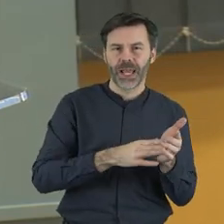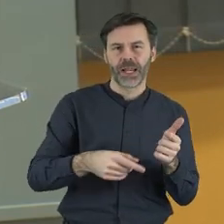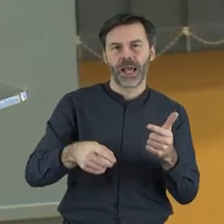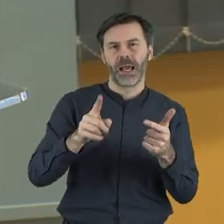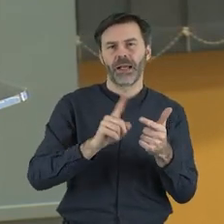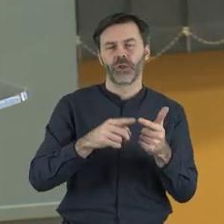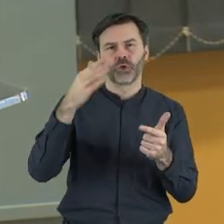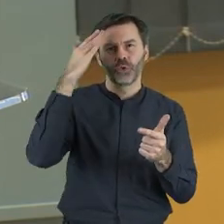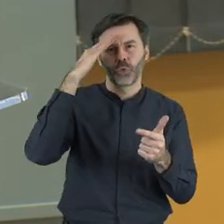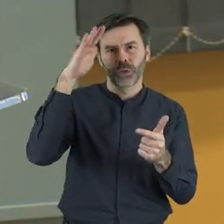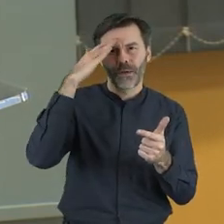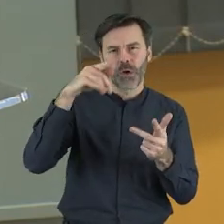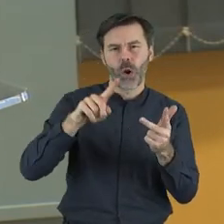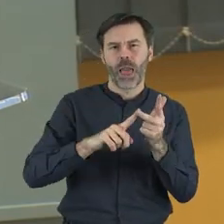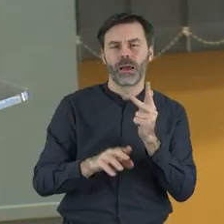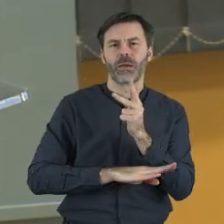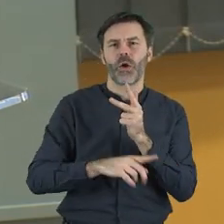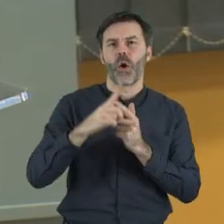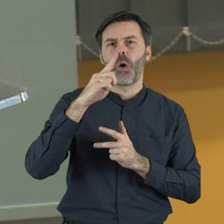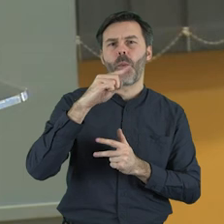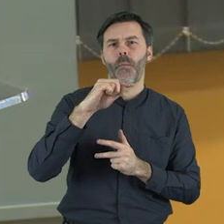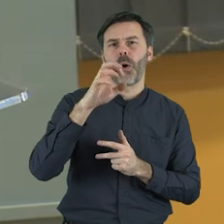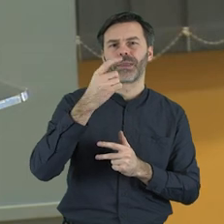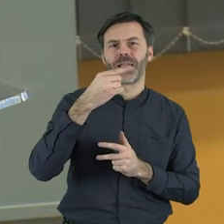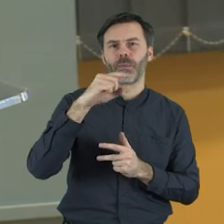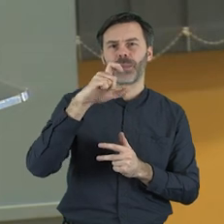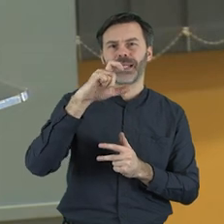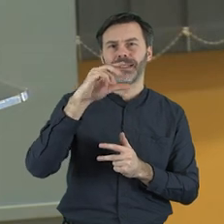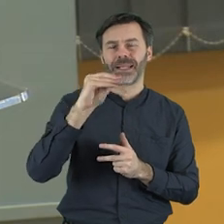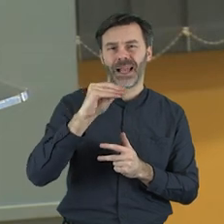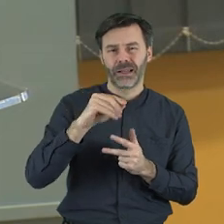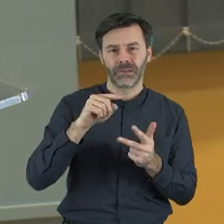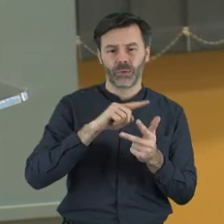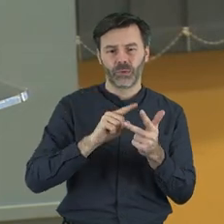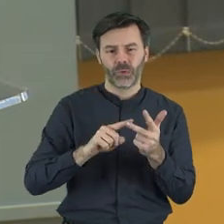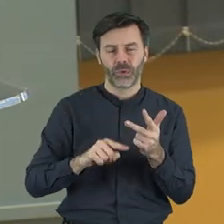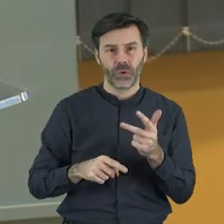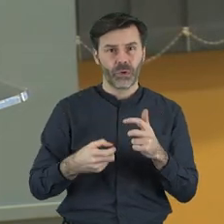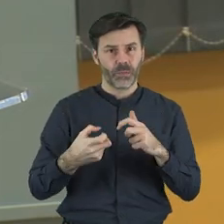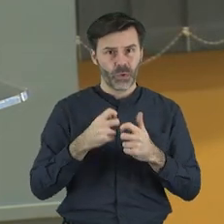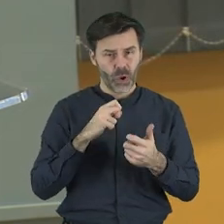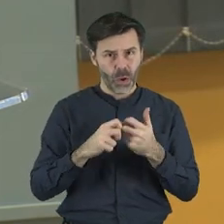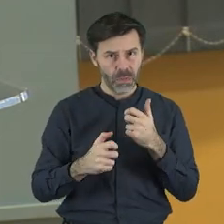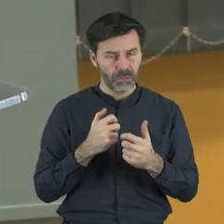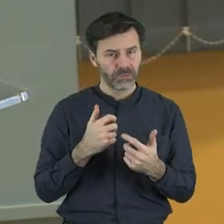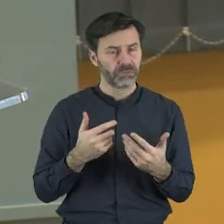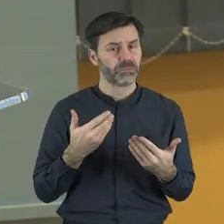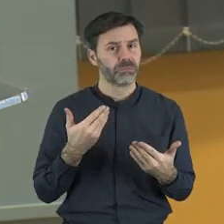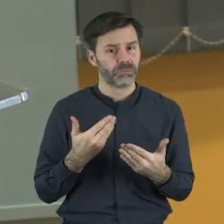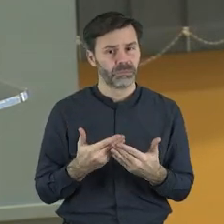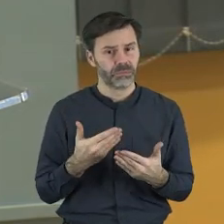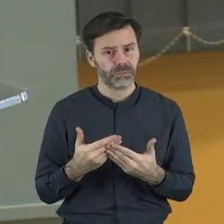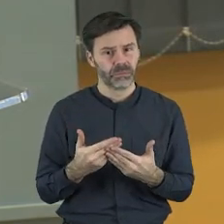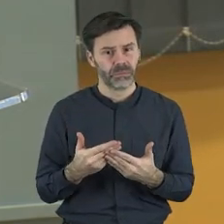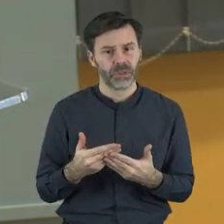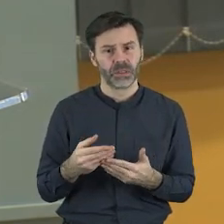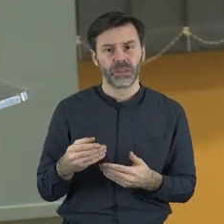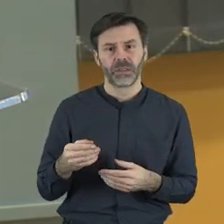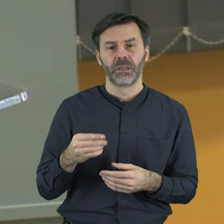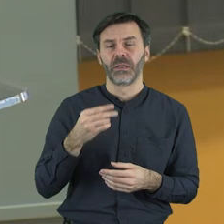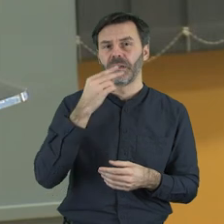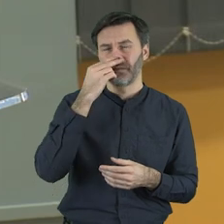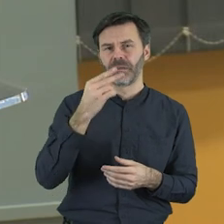jest to, że brak jest bardzo jasnego, konkretnego komunikatu odnośnie planów, jakie